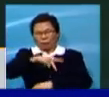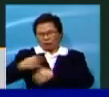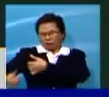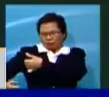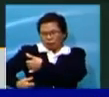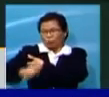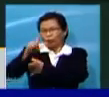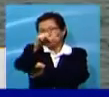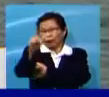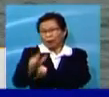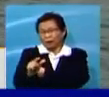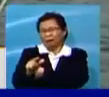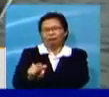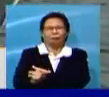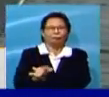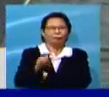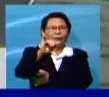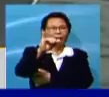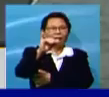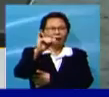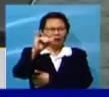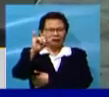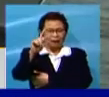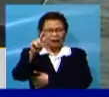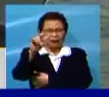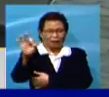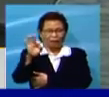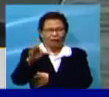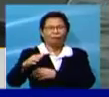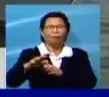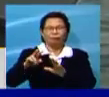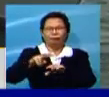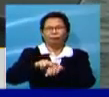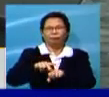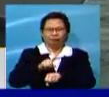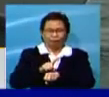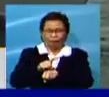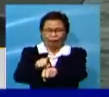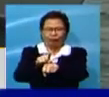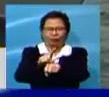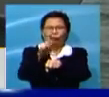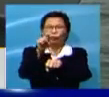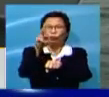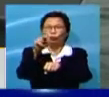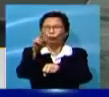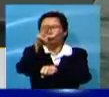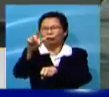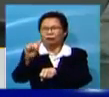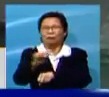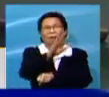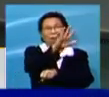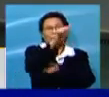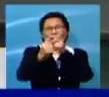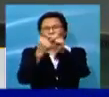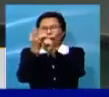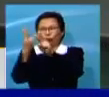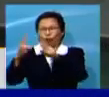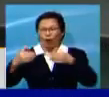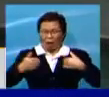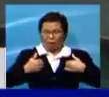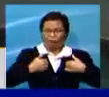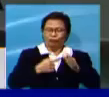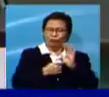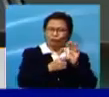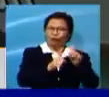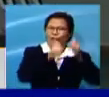Laut Itali, ITS Carabinier dan kapal selam Scorpion KD Tun Abdul Razak. 5 2017 juga menyaksikan